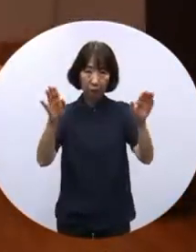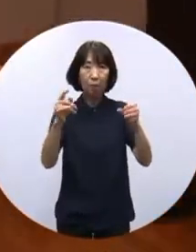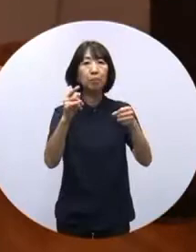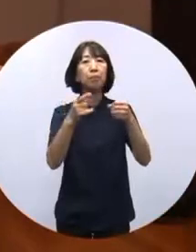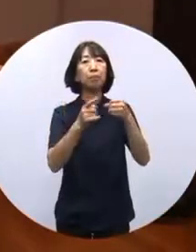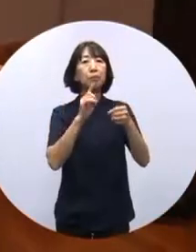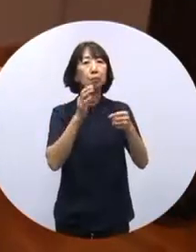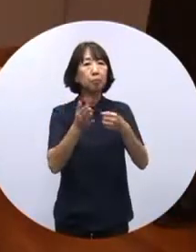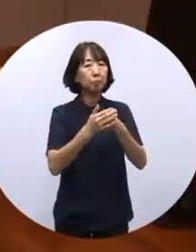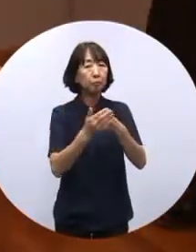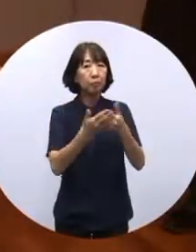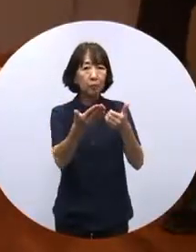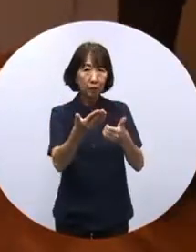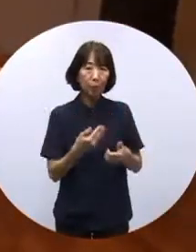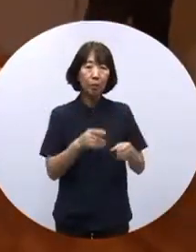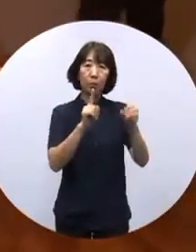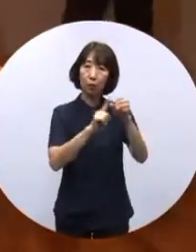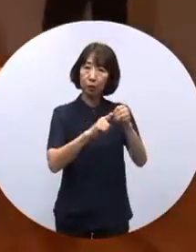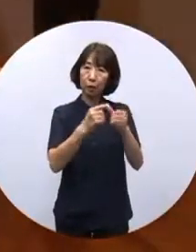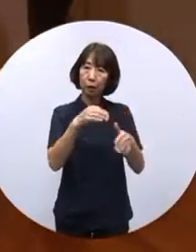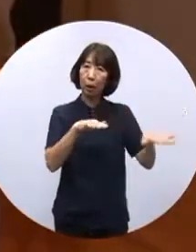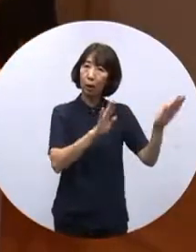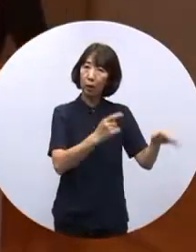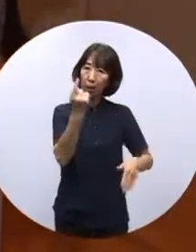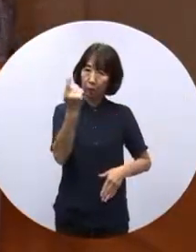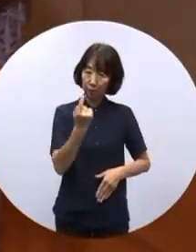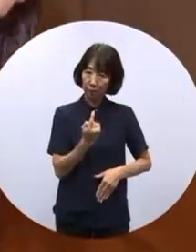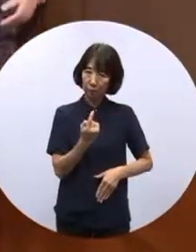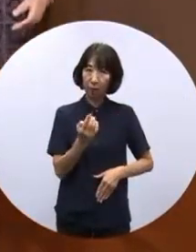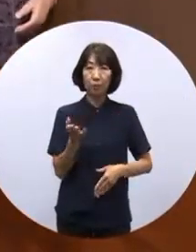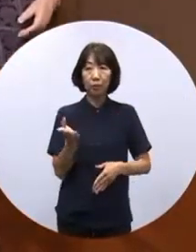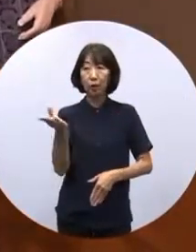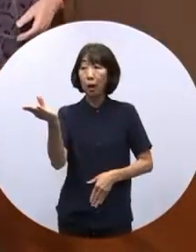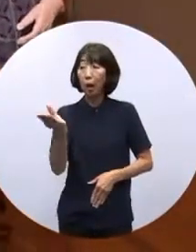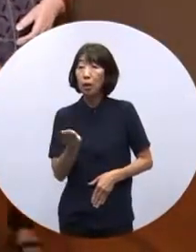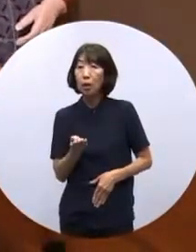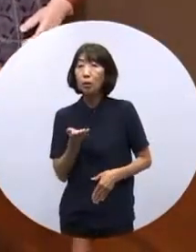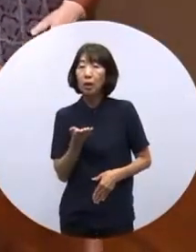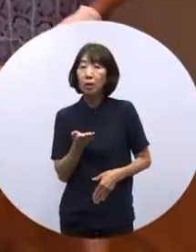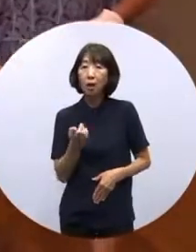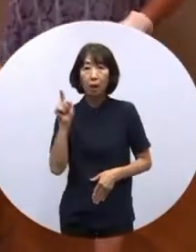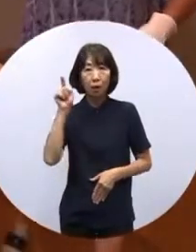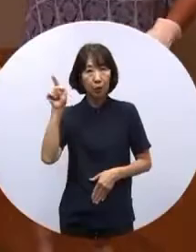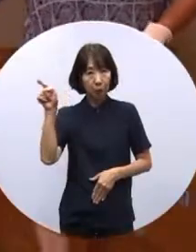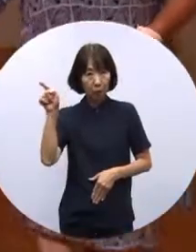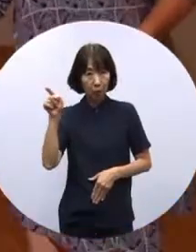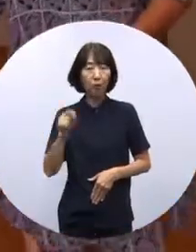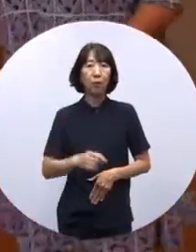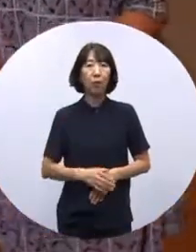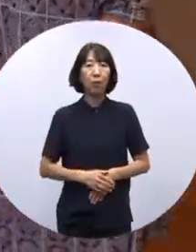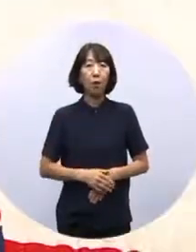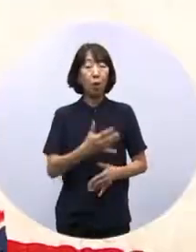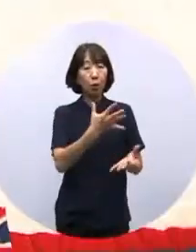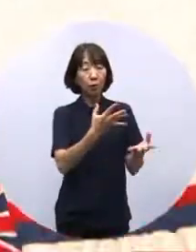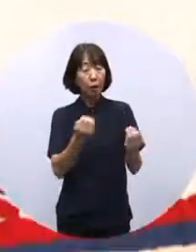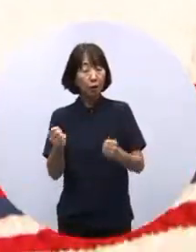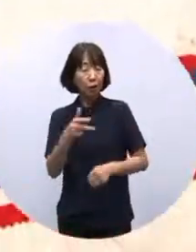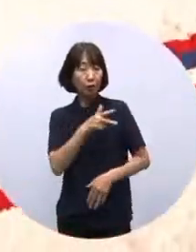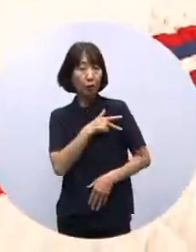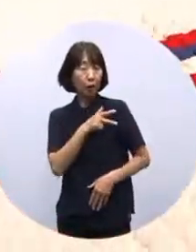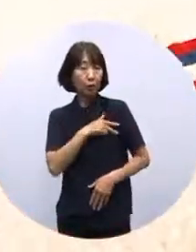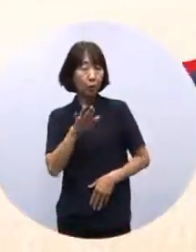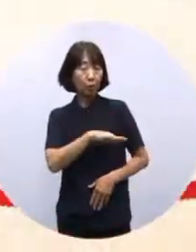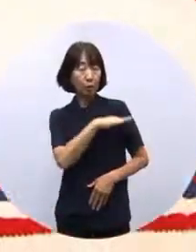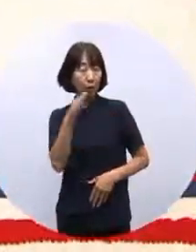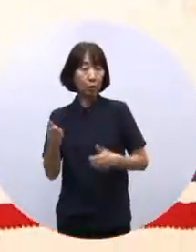ワイからお越しくださいました。また作品を貸し出していただいたホノルル美術館の大勢のスタッフの皆さ